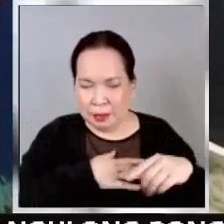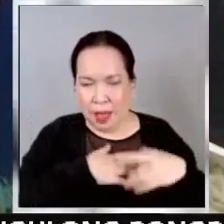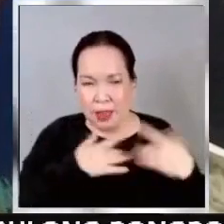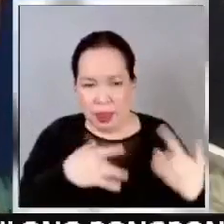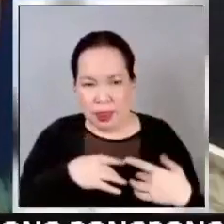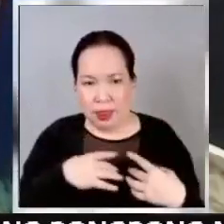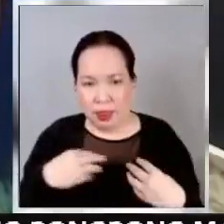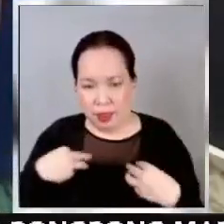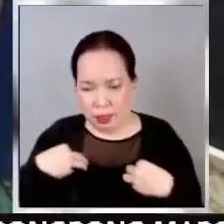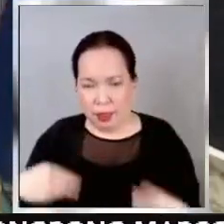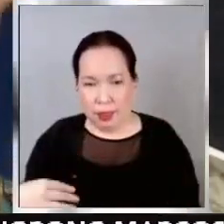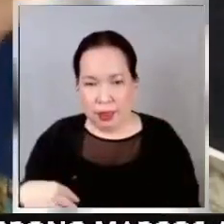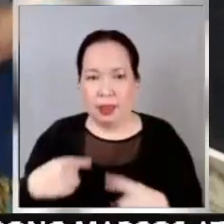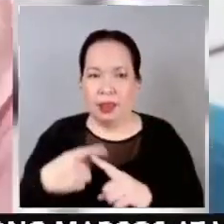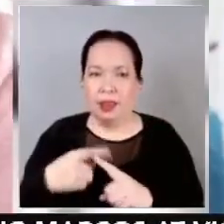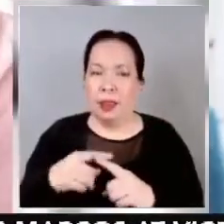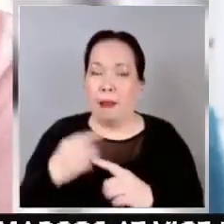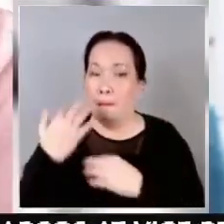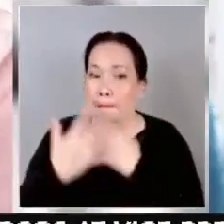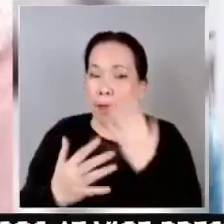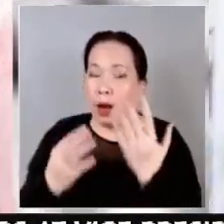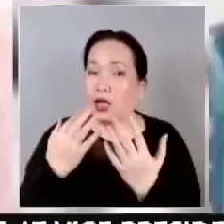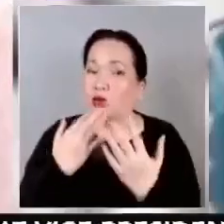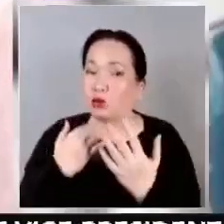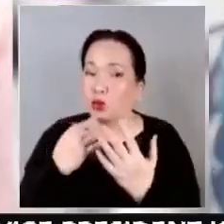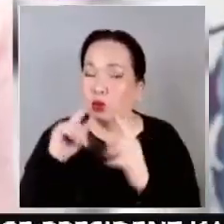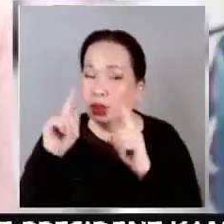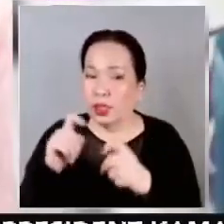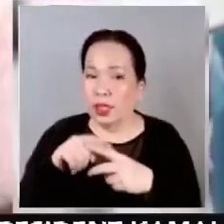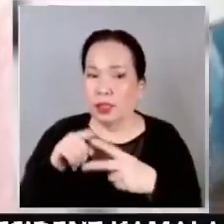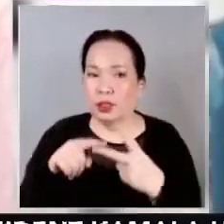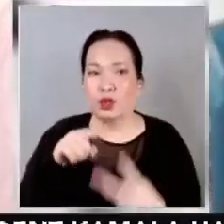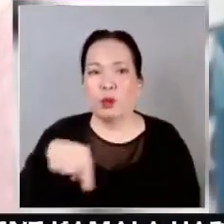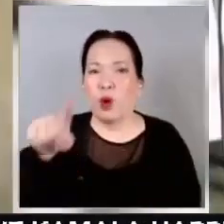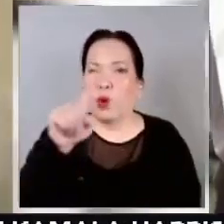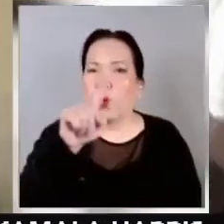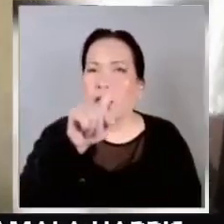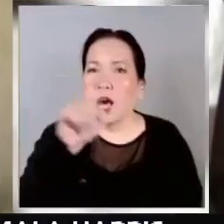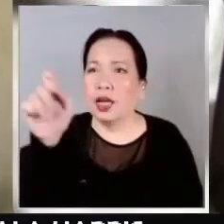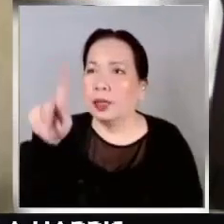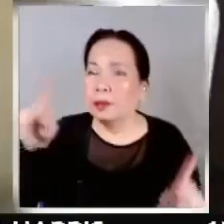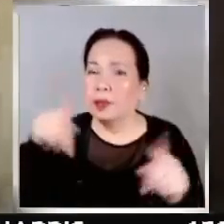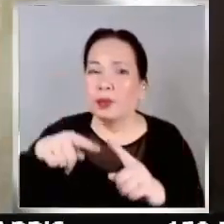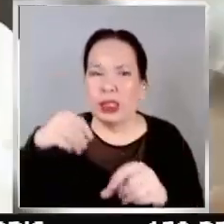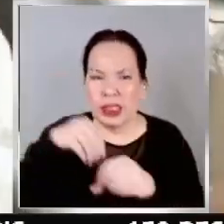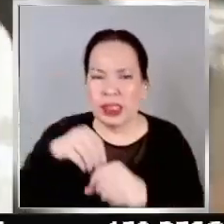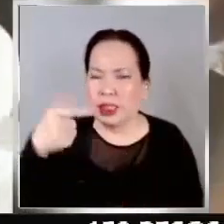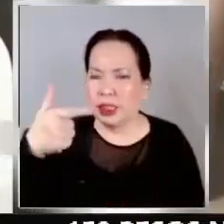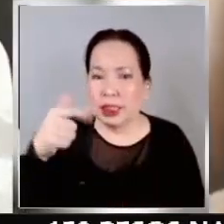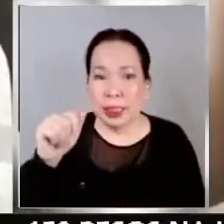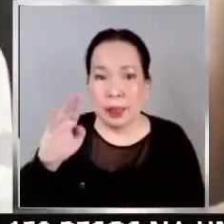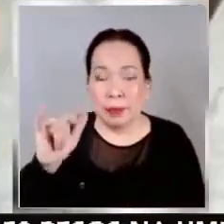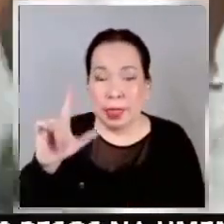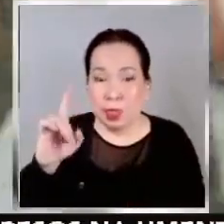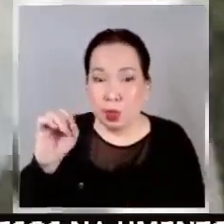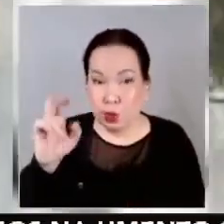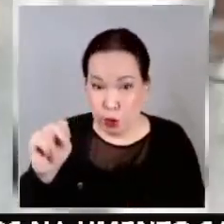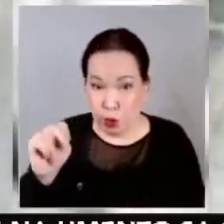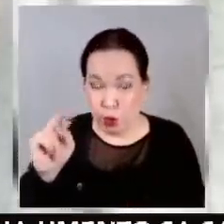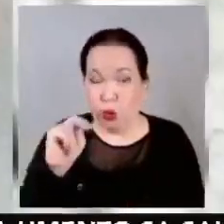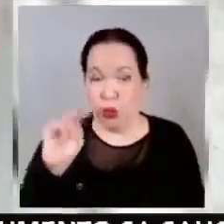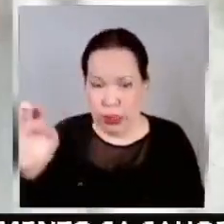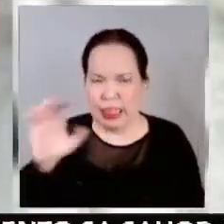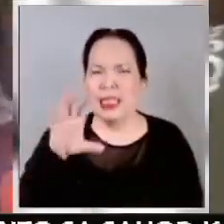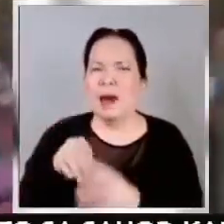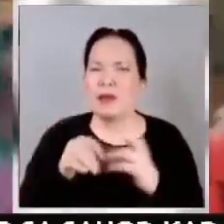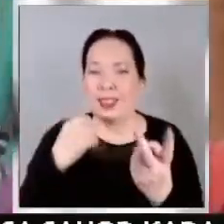awareness lecture sa 100 stone pickers sa Gabaldon, kabilang sina Florida at Rogelio. Nagbigay rin